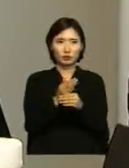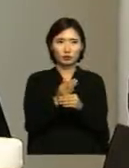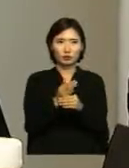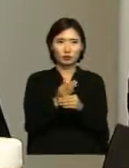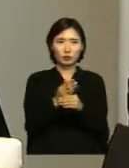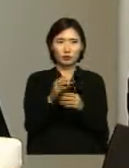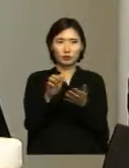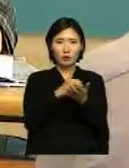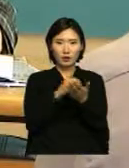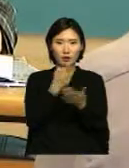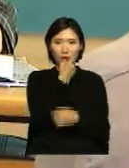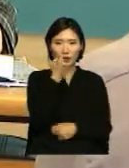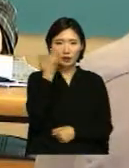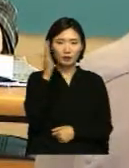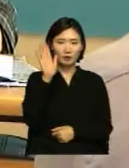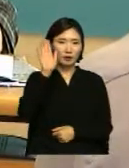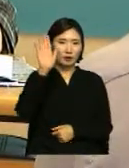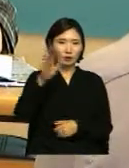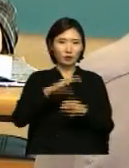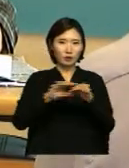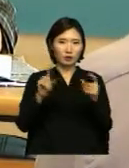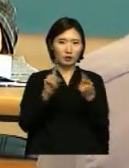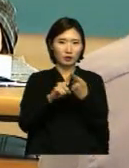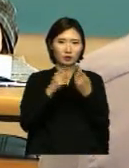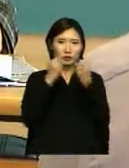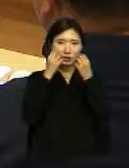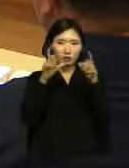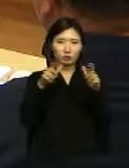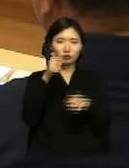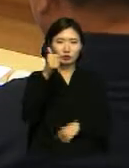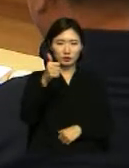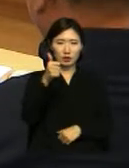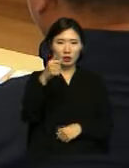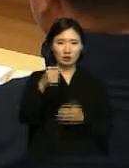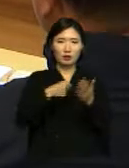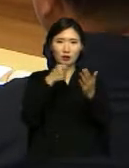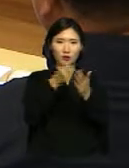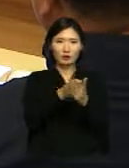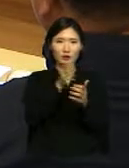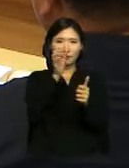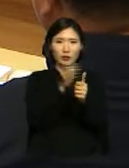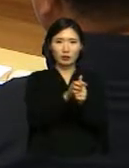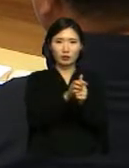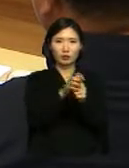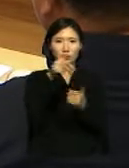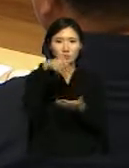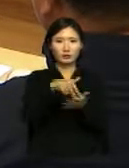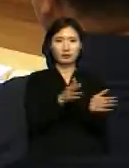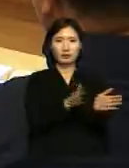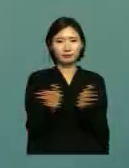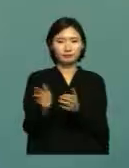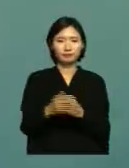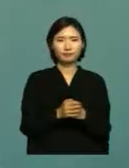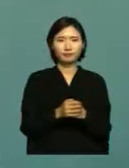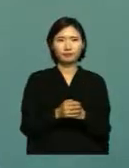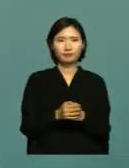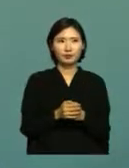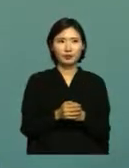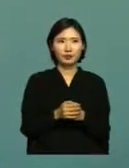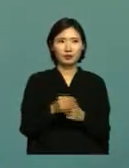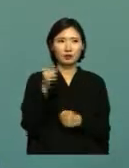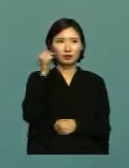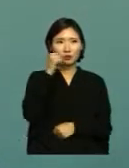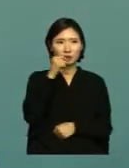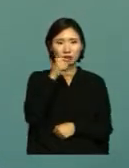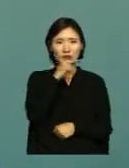분식회계를 확인했지만 앞으로의 조치에 대해선 신임 군수의 결정에 맡기는 것으로 입장이 정리됐습니다. 객관적으로